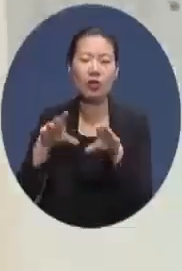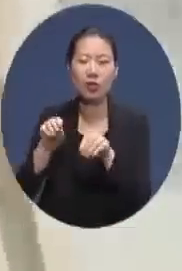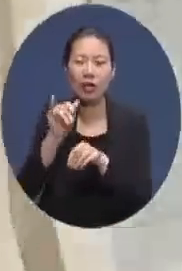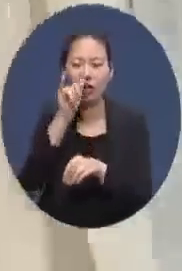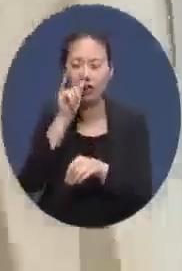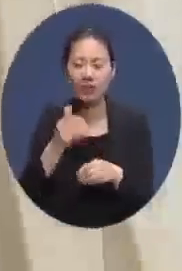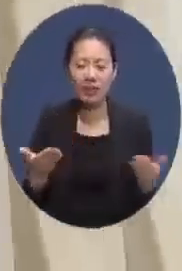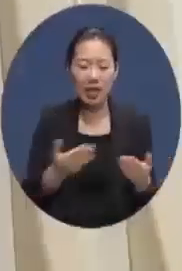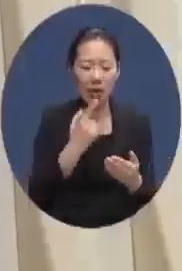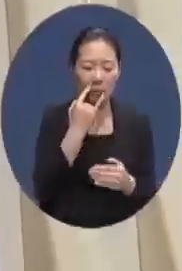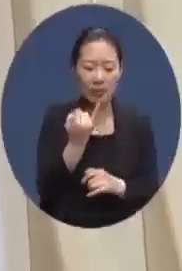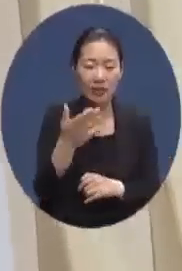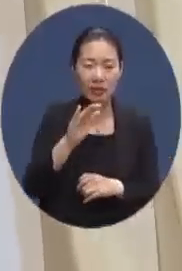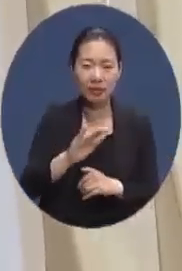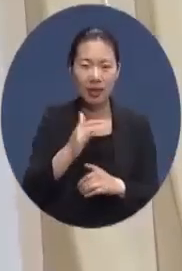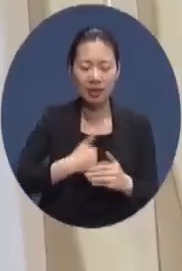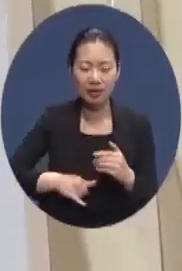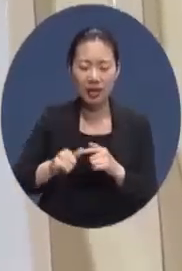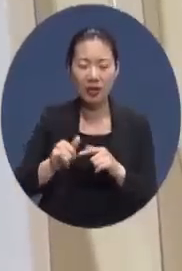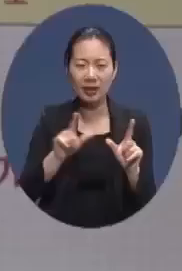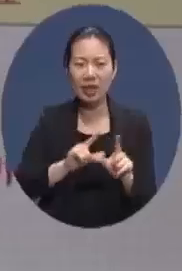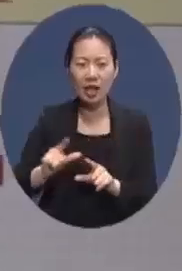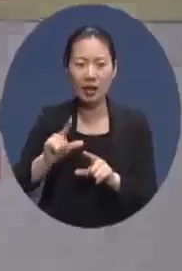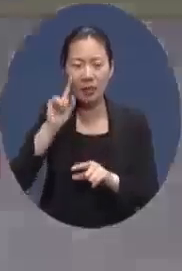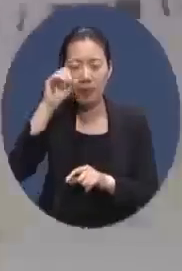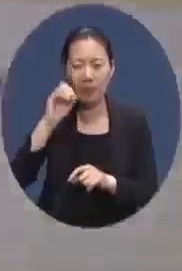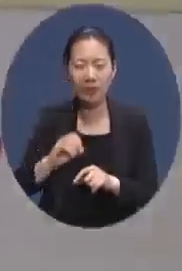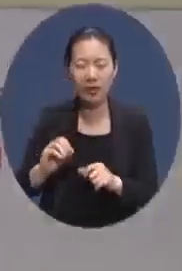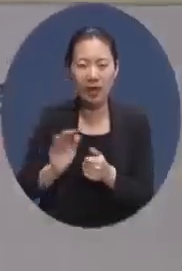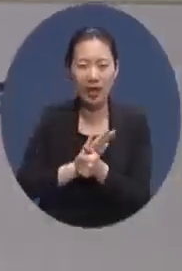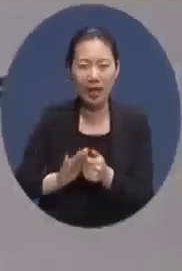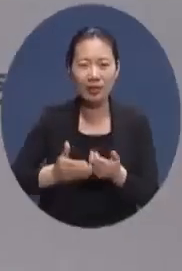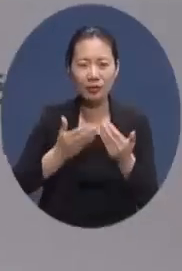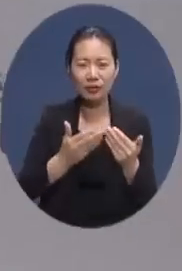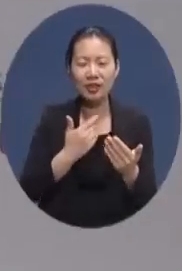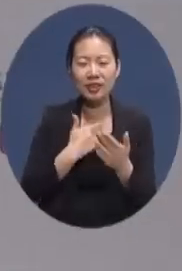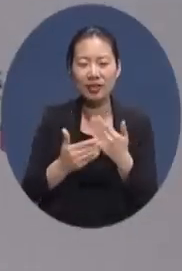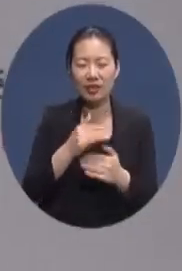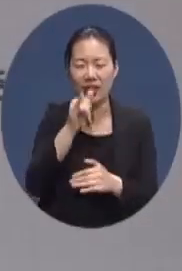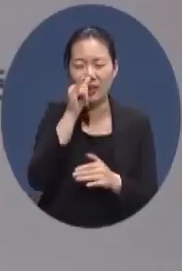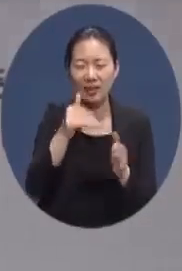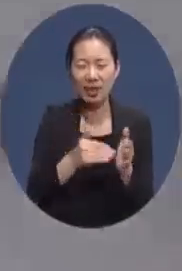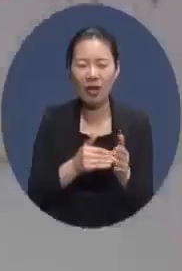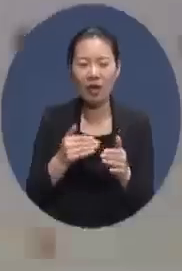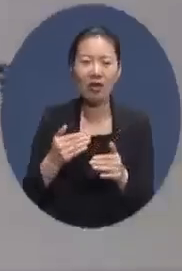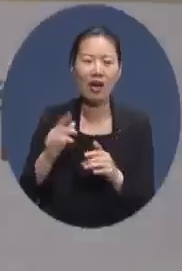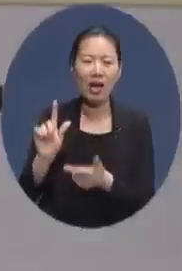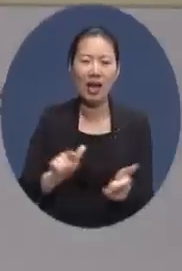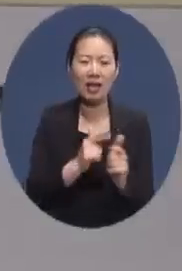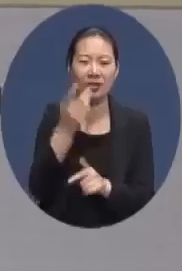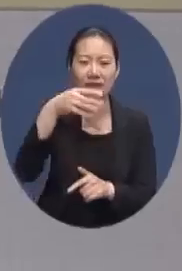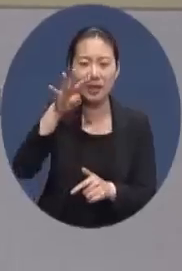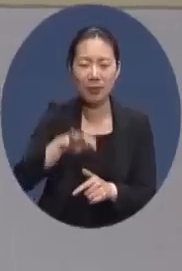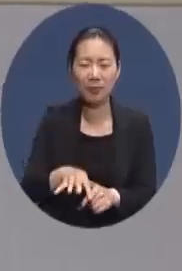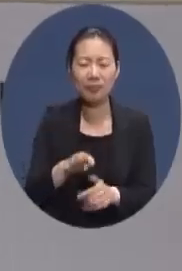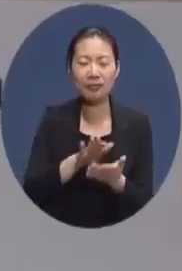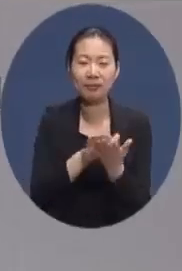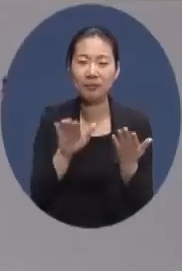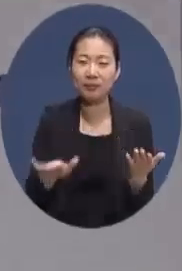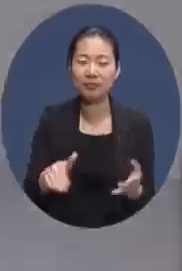일하는 엄마지만 아이들의 생활을 완벽히 챙기는 노하우가 있다고 하는데요. 바로 이 일과표입니다.